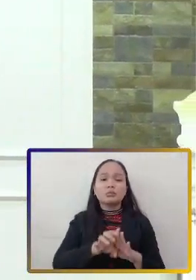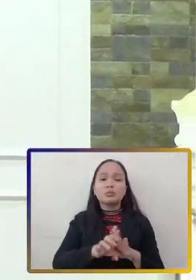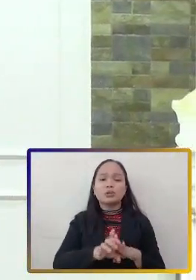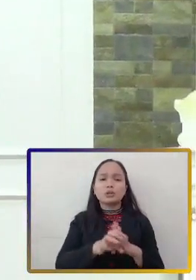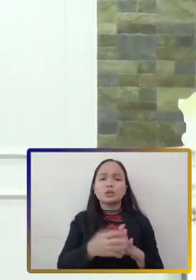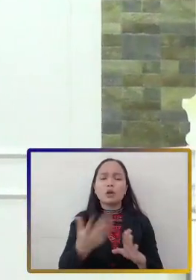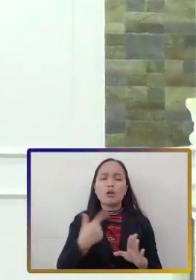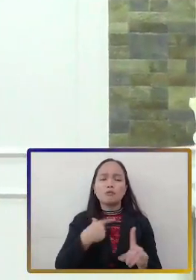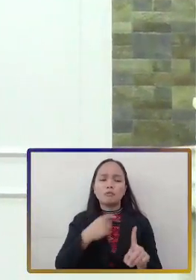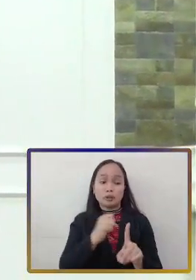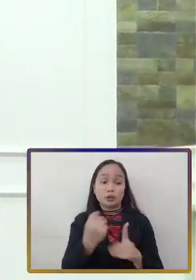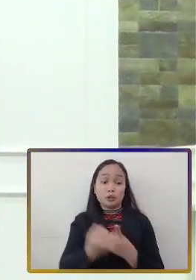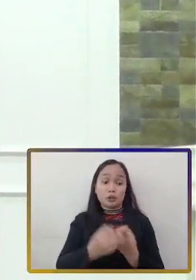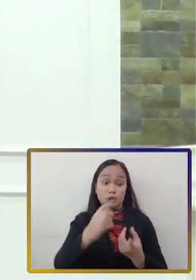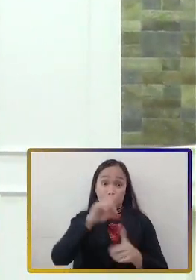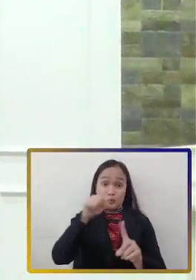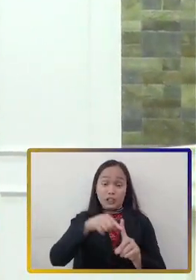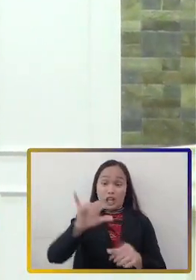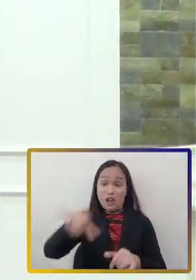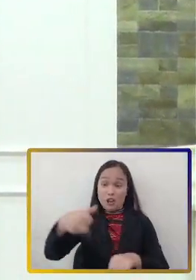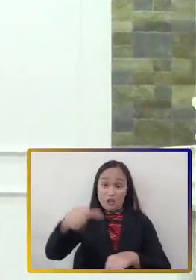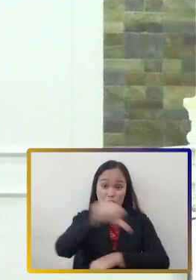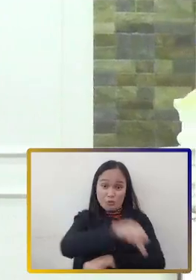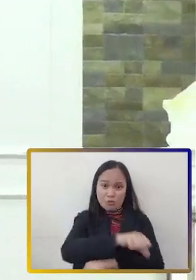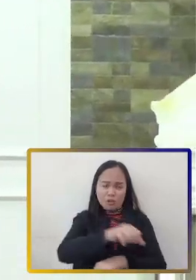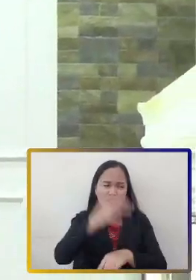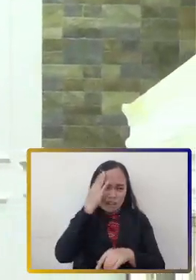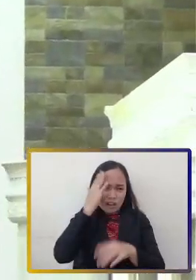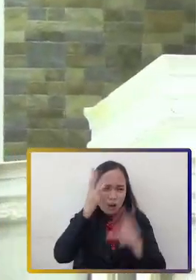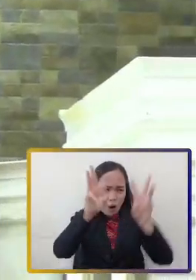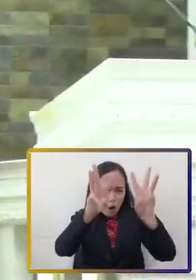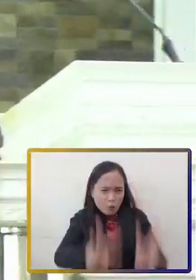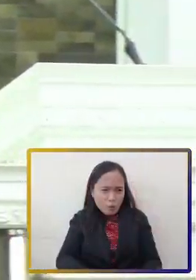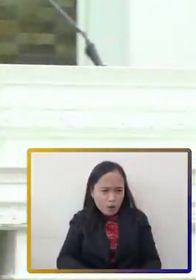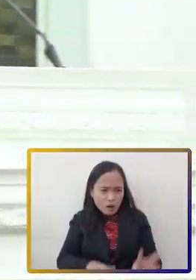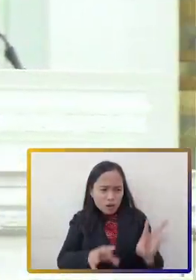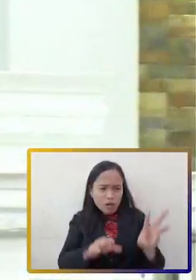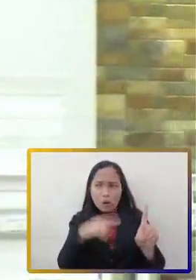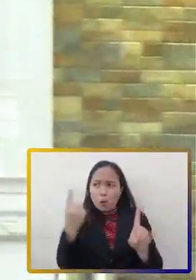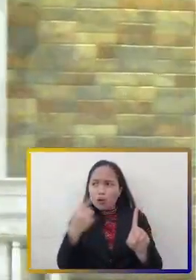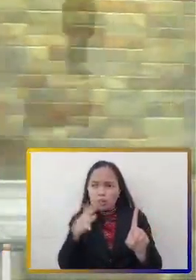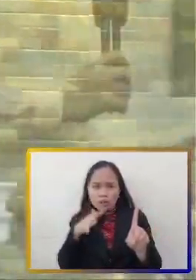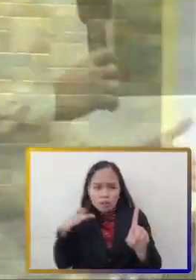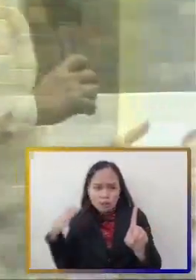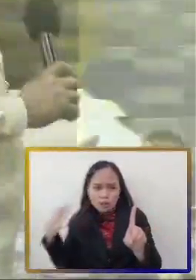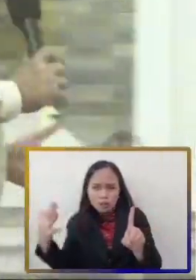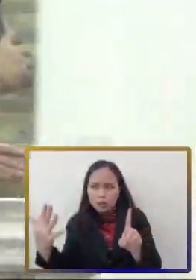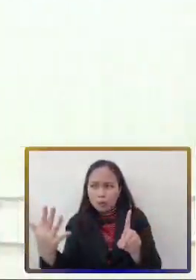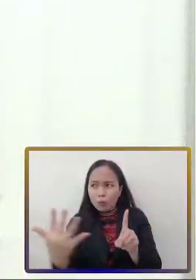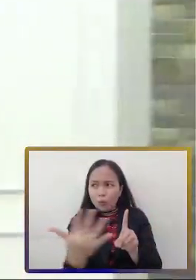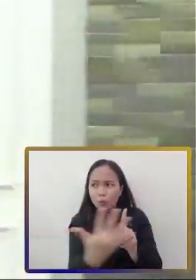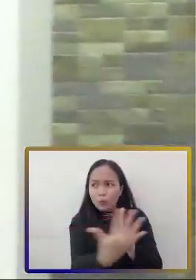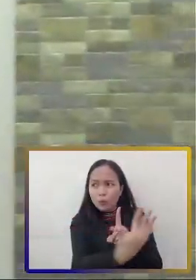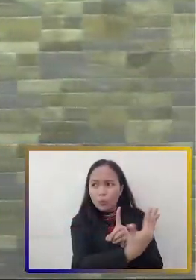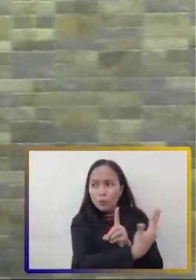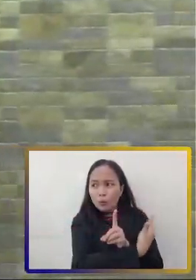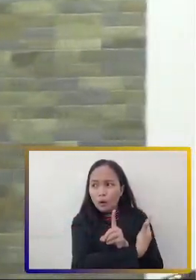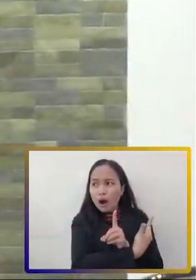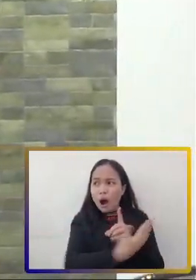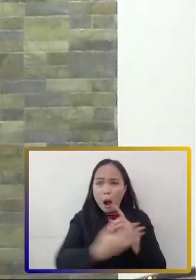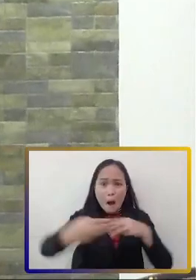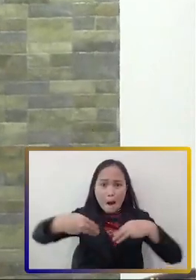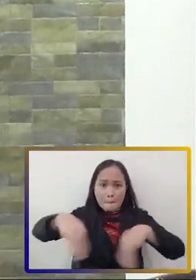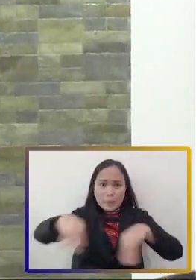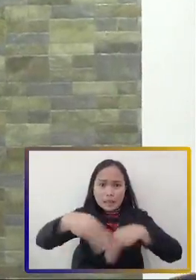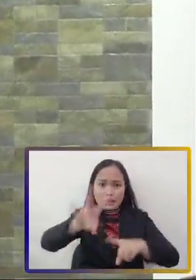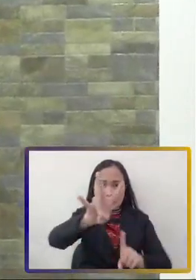Joshua and the rest of them, iikutan nyo lamang yung wall ng 7 times. Pambira,